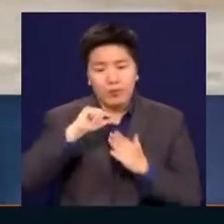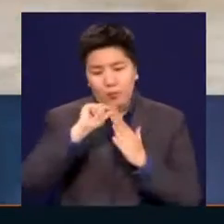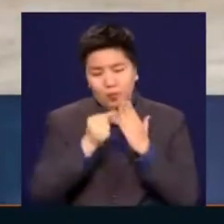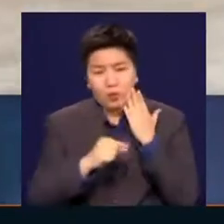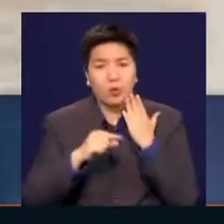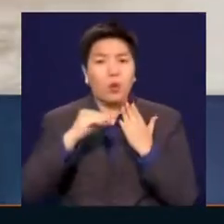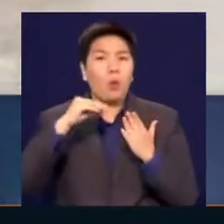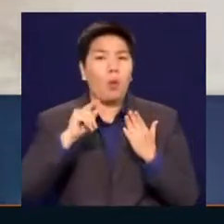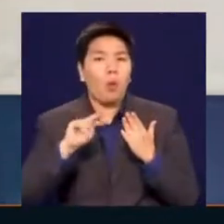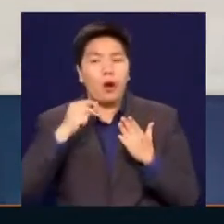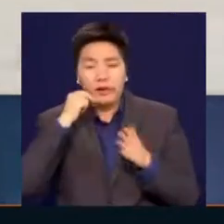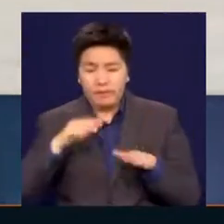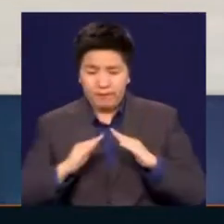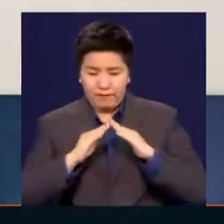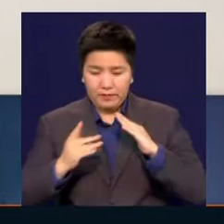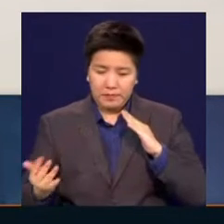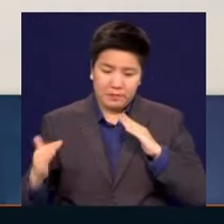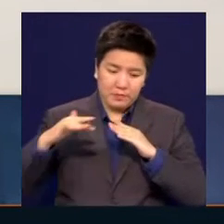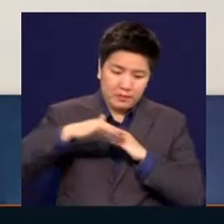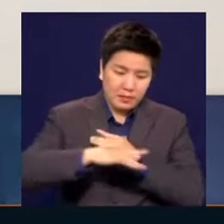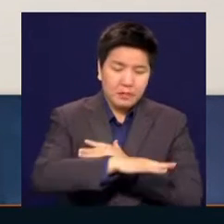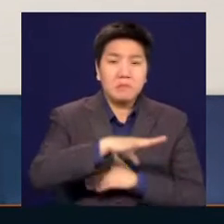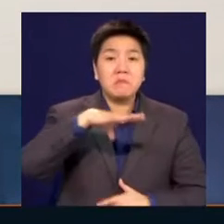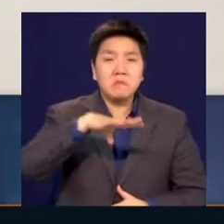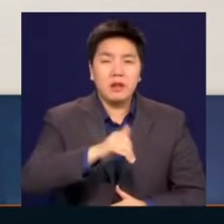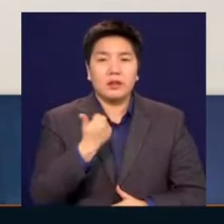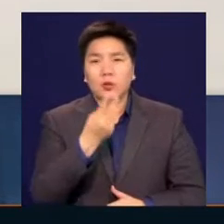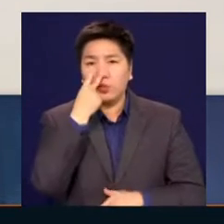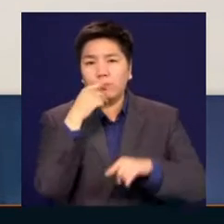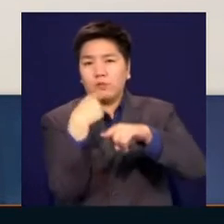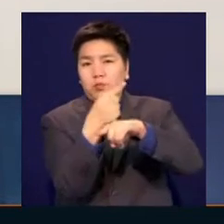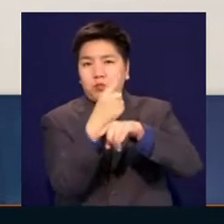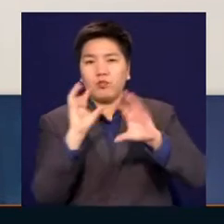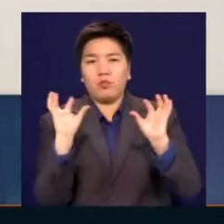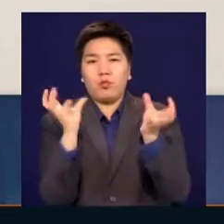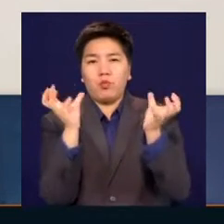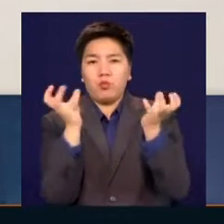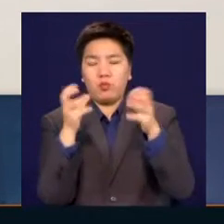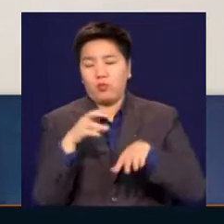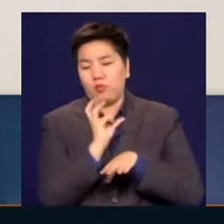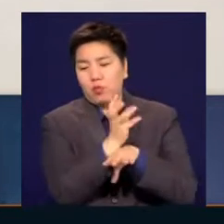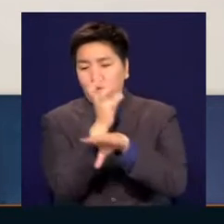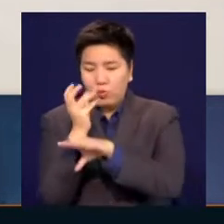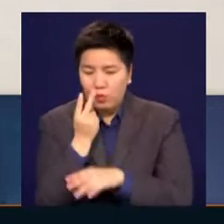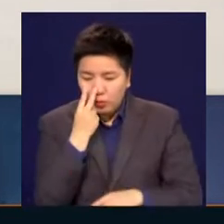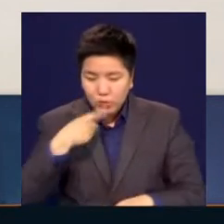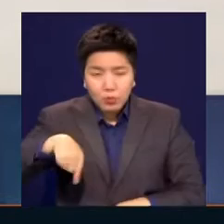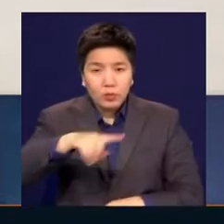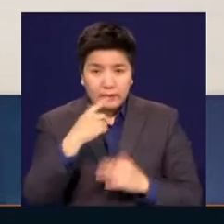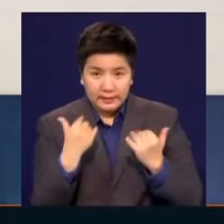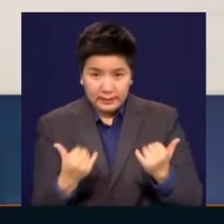ได้มีการล้นเข้าไปในตัวเมืองแต่ก่อนอื่นเดี๋ยวไปดูภาพมุมสูงของปริมาณน้ำในลำน้ำโขงแห่งนี้กันก่อนค่ะไป